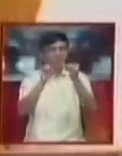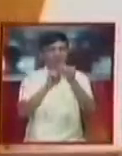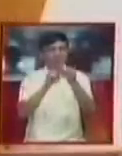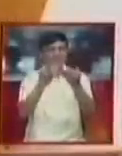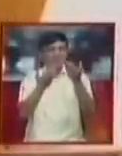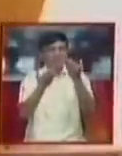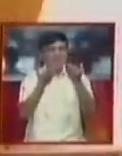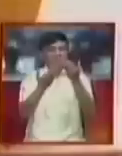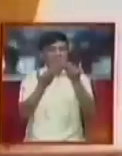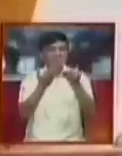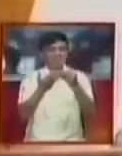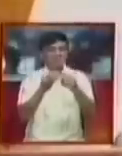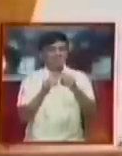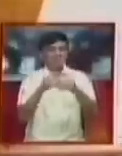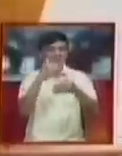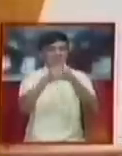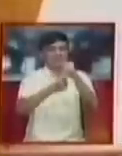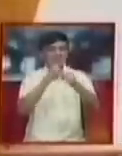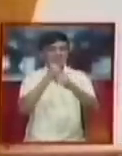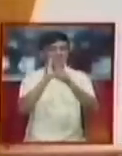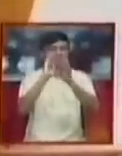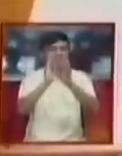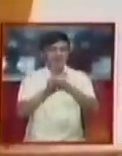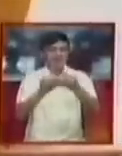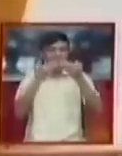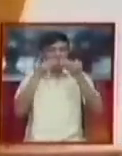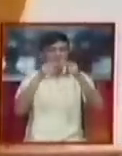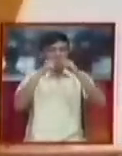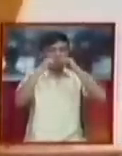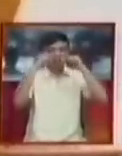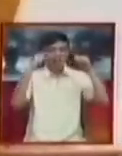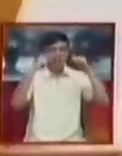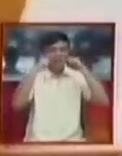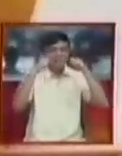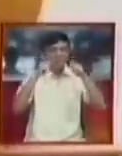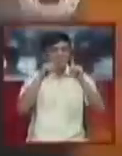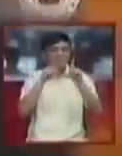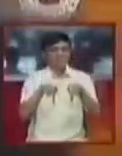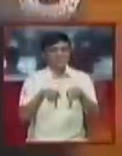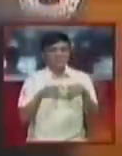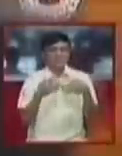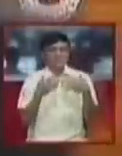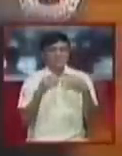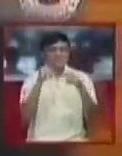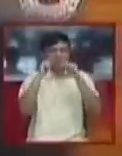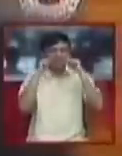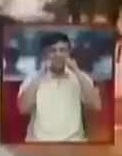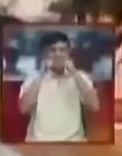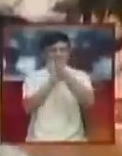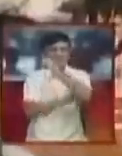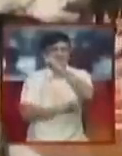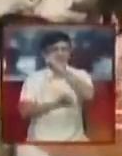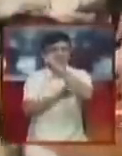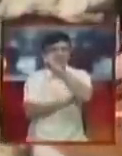maging, and I quote, "Asia's next tiger," close quote. Sabi ni Ruchir Sharma.